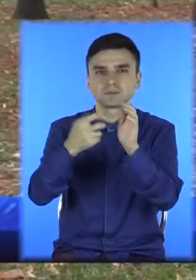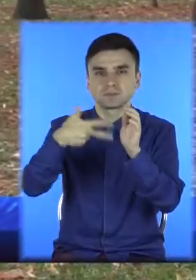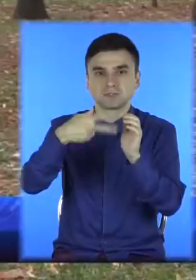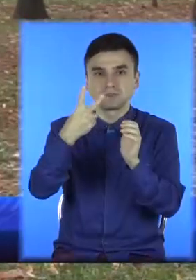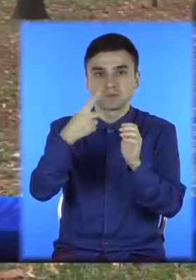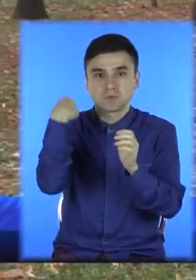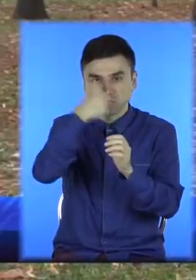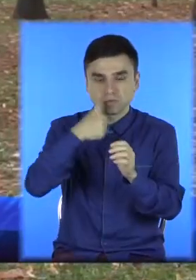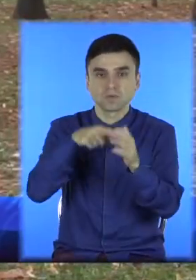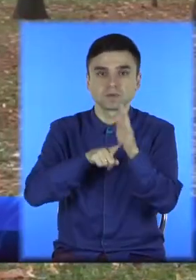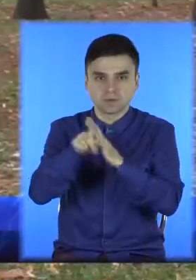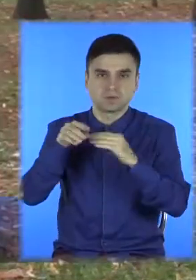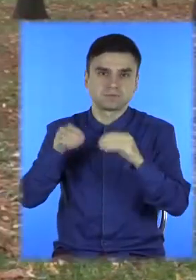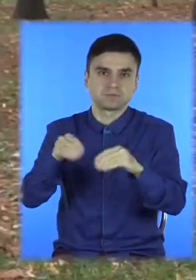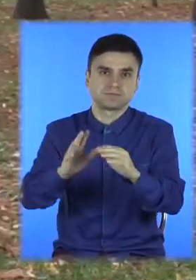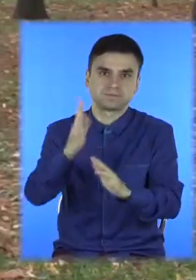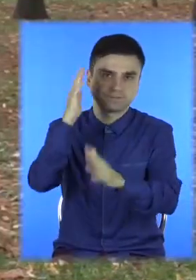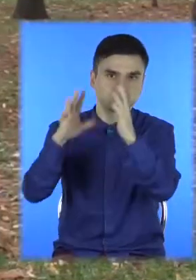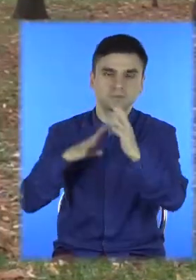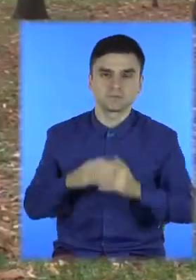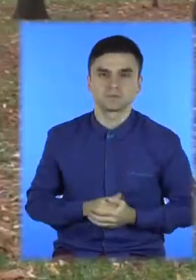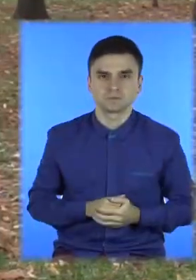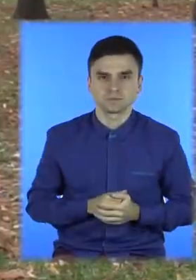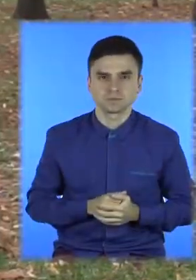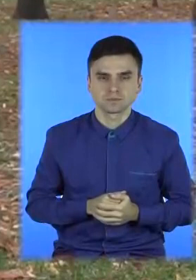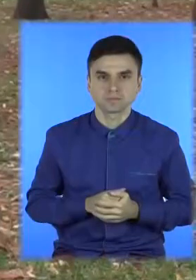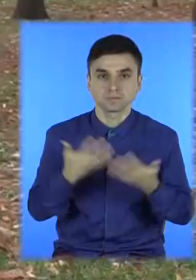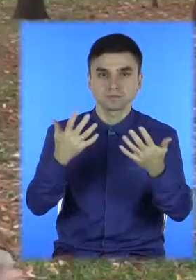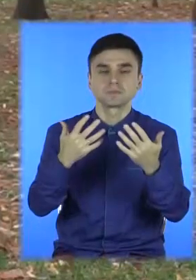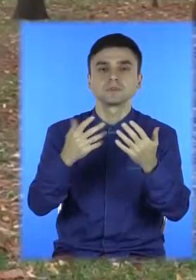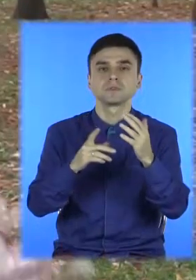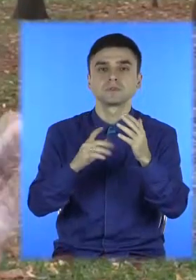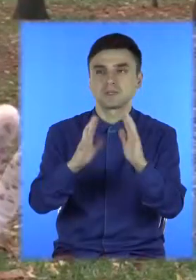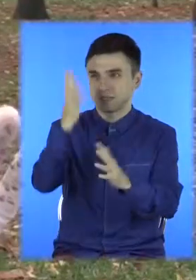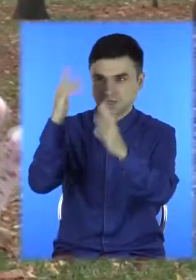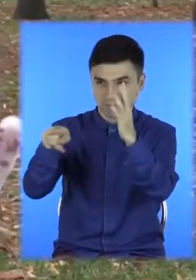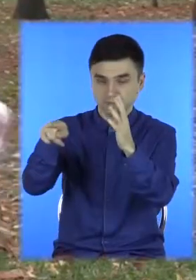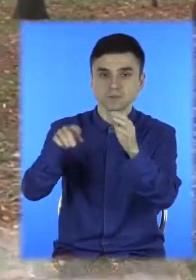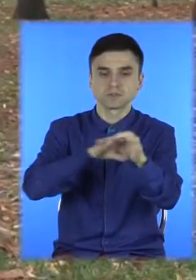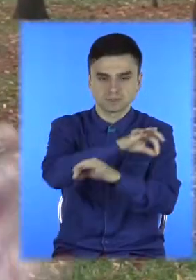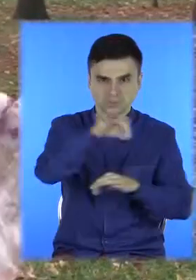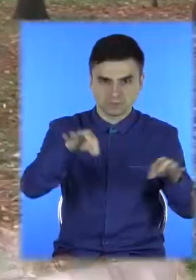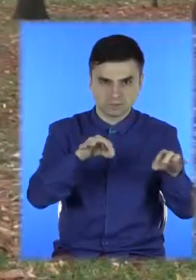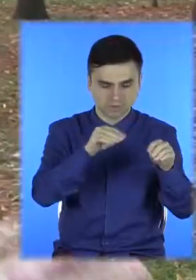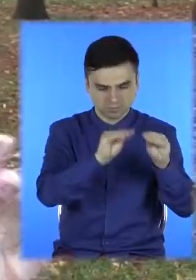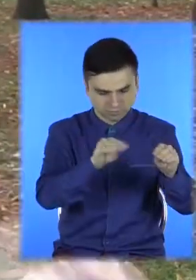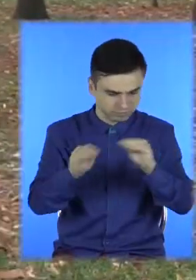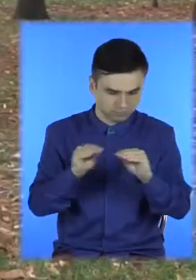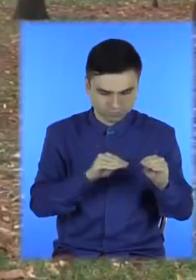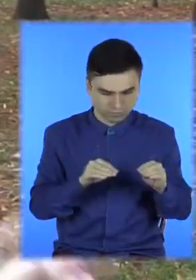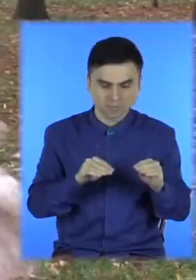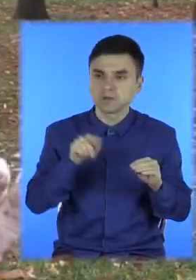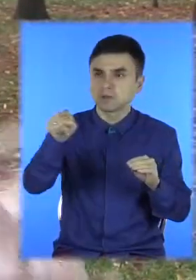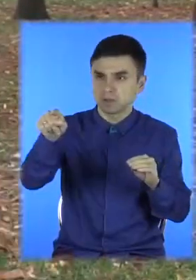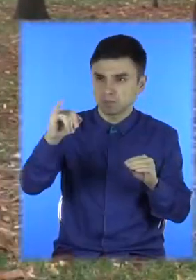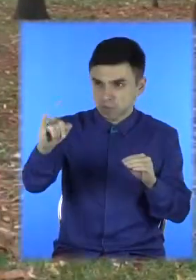на схему. Ми пройдемося, перевіримо, будуть всі спеціалісти. Якщо вони підтвердять, що